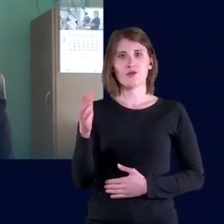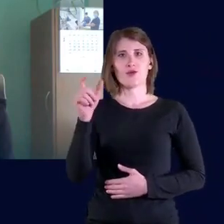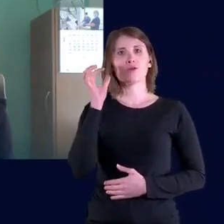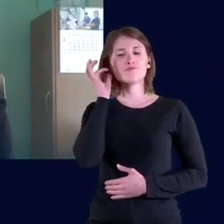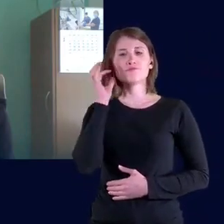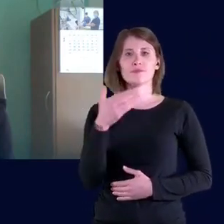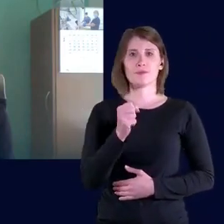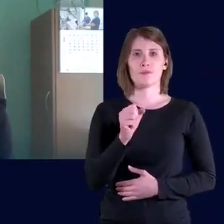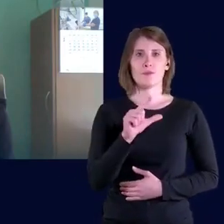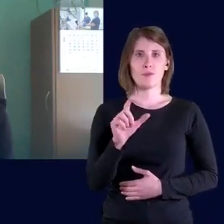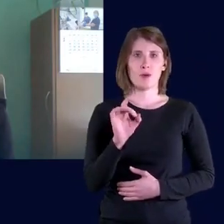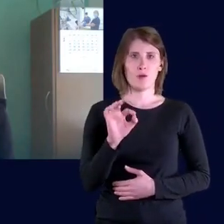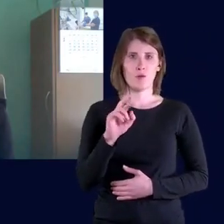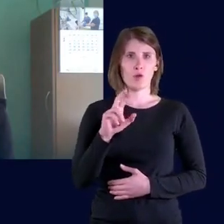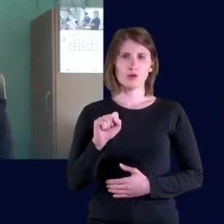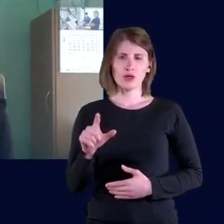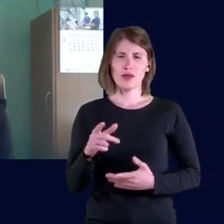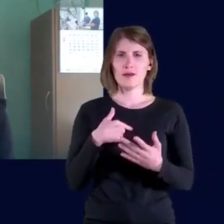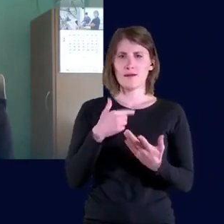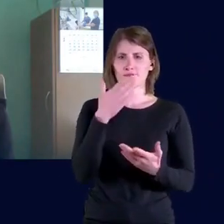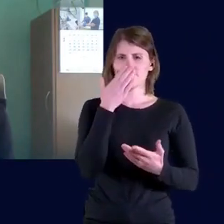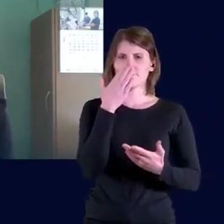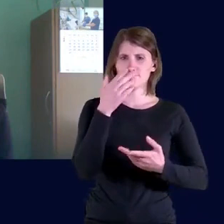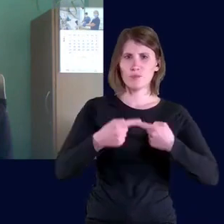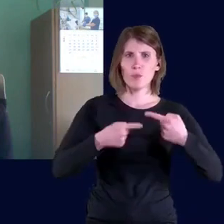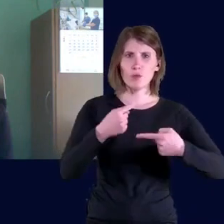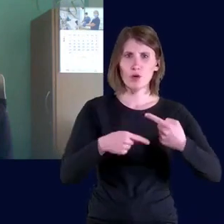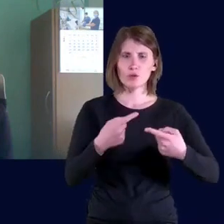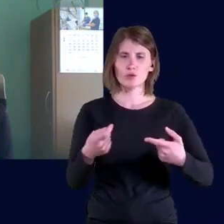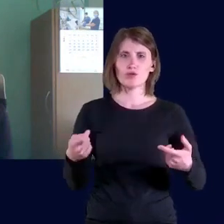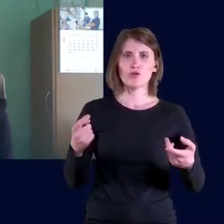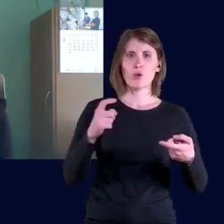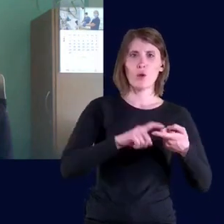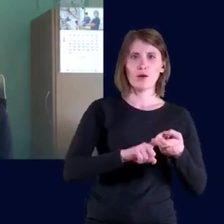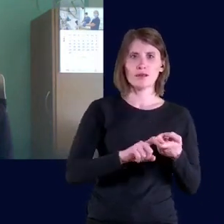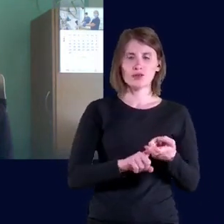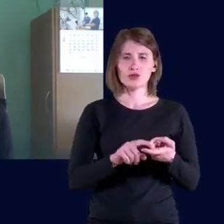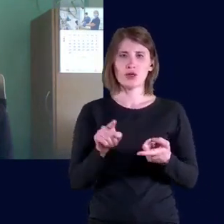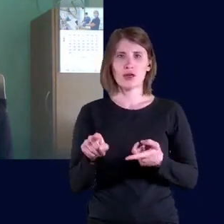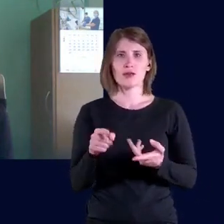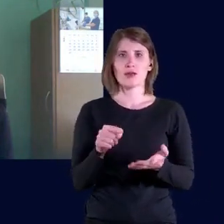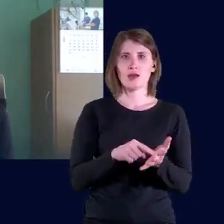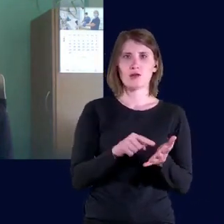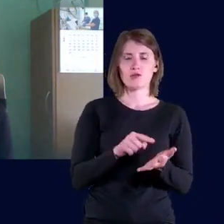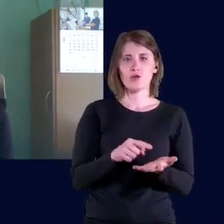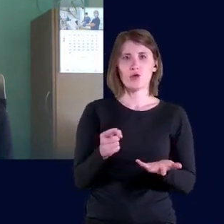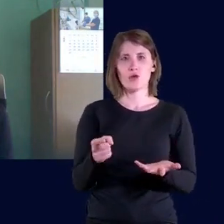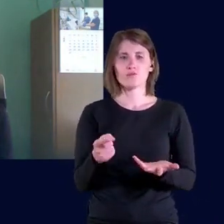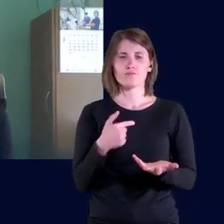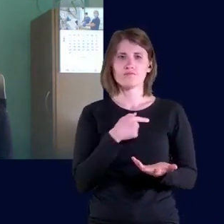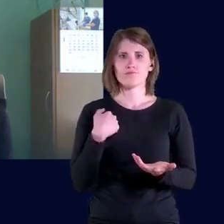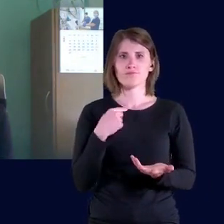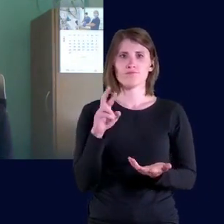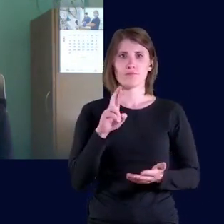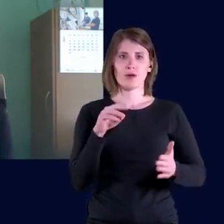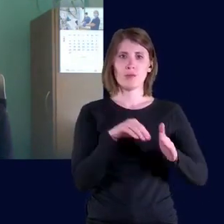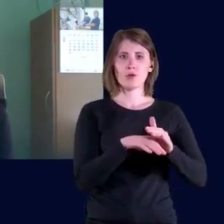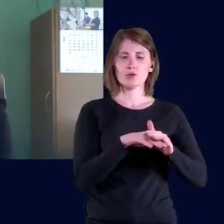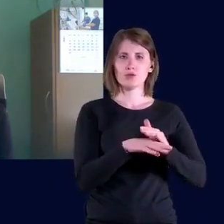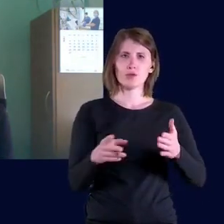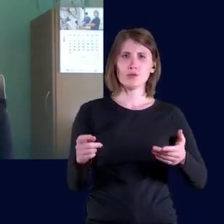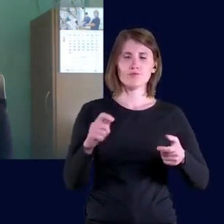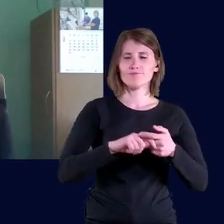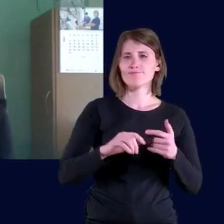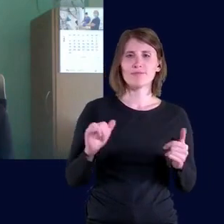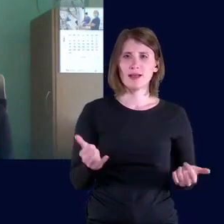Jak wygląda proces dołączenia do one pilots perspektywy repozytorium